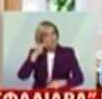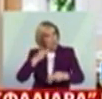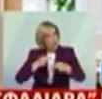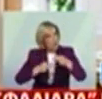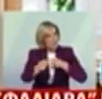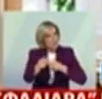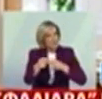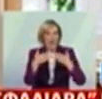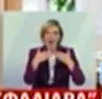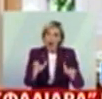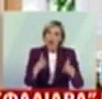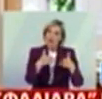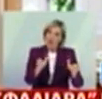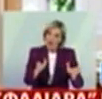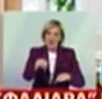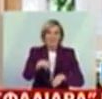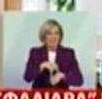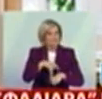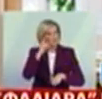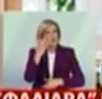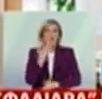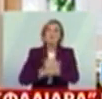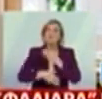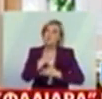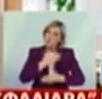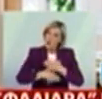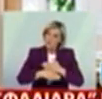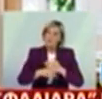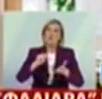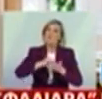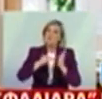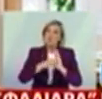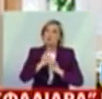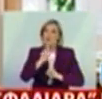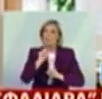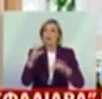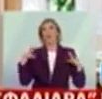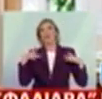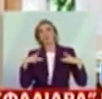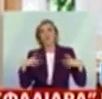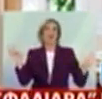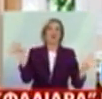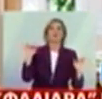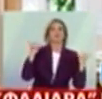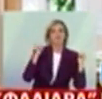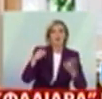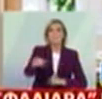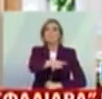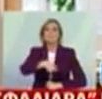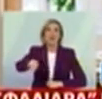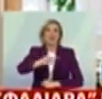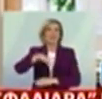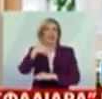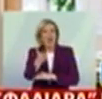συμβαίνει βέβαια και στις υπόλοιπες χώρες. Γιατί μιλάμε για μια σημαντική μεταρρύθμιση όσον αφορά τα δικαιώματα των ομόφυλων συνανθρώπων